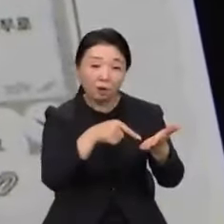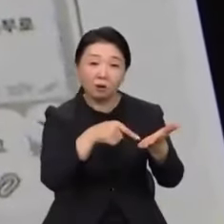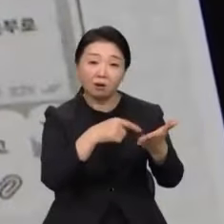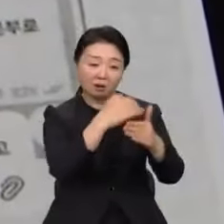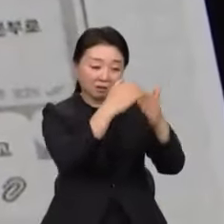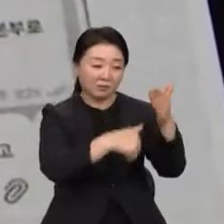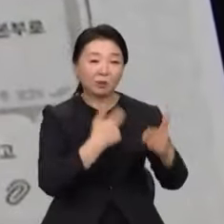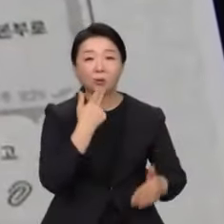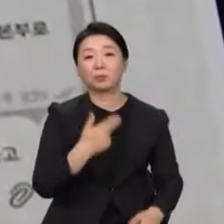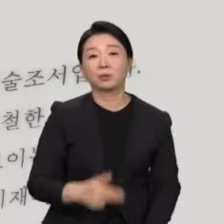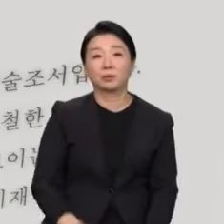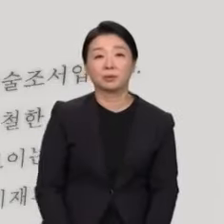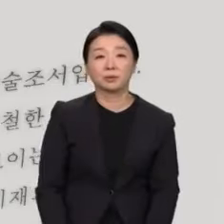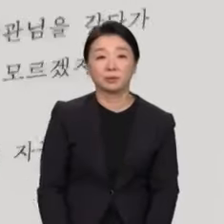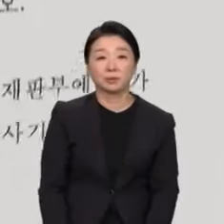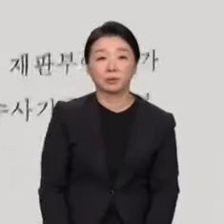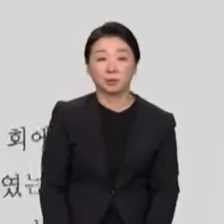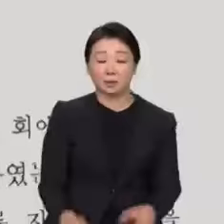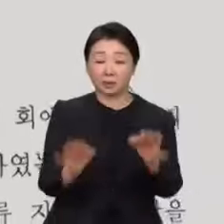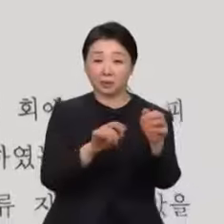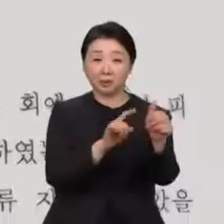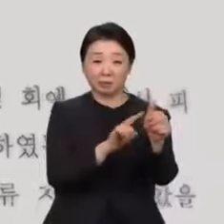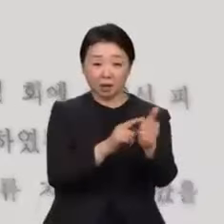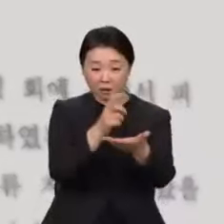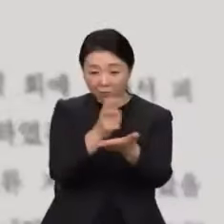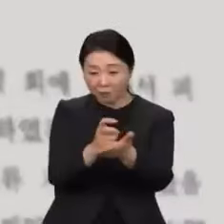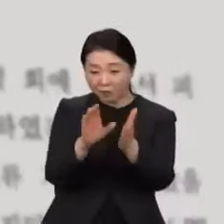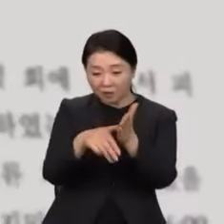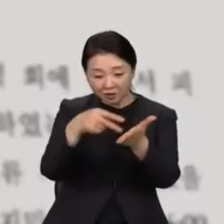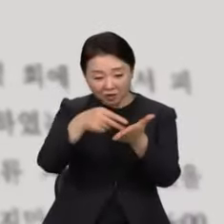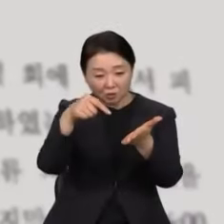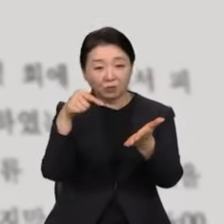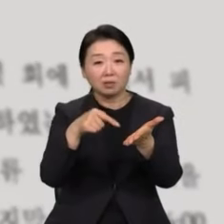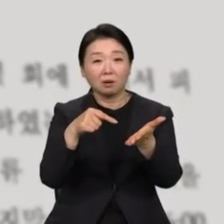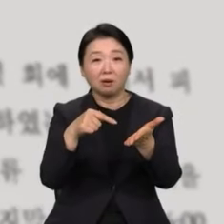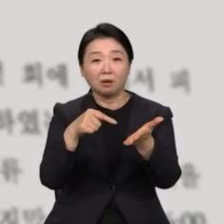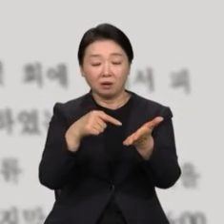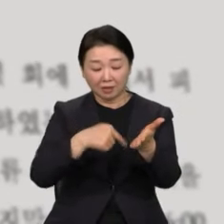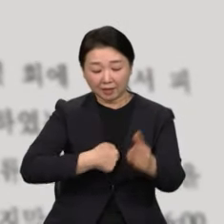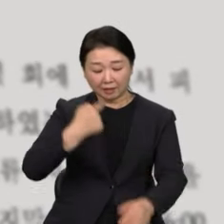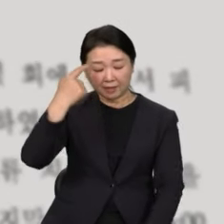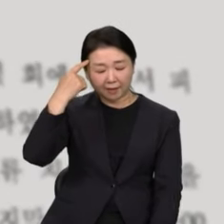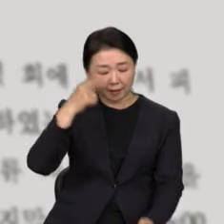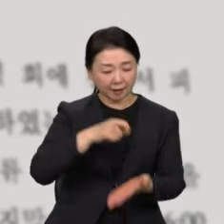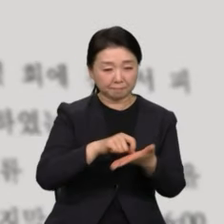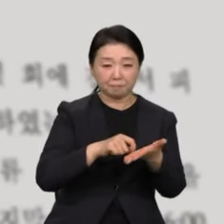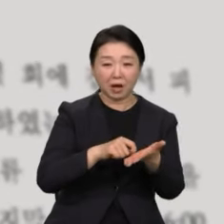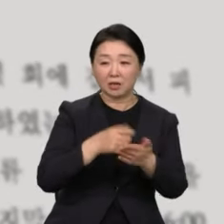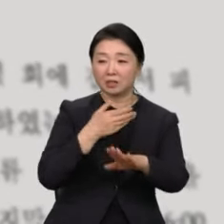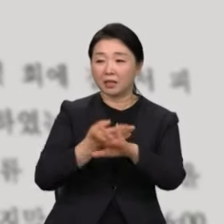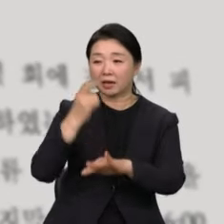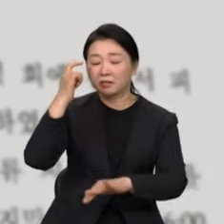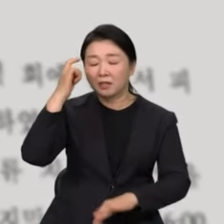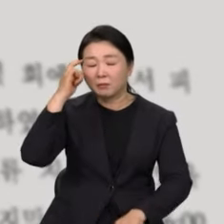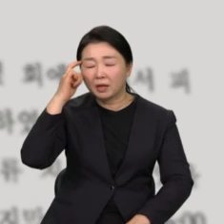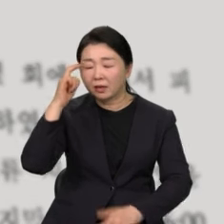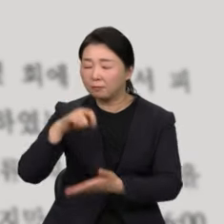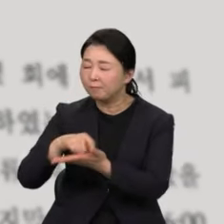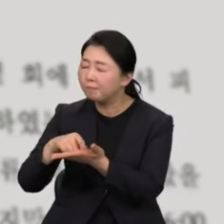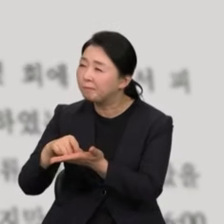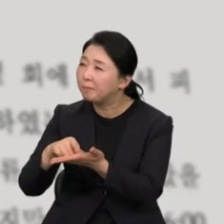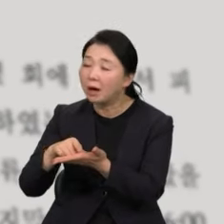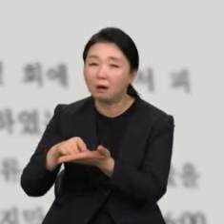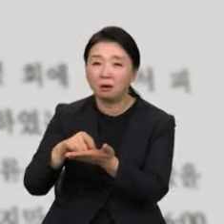들어있지 않았습니다. 김사령관은 법정에서 지운 부분이 자신의 생각을 쓴 건지 다른 사람 얘기를 옮겨놓은